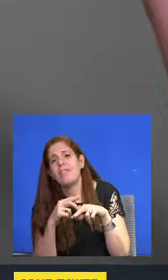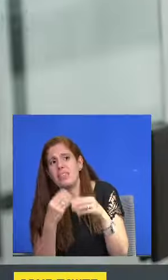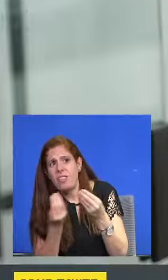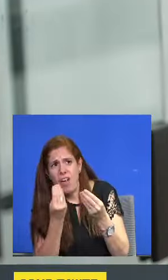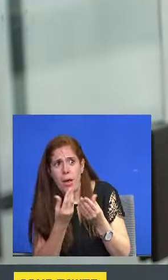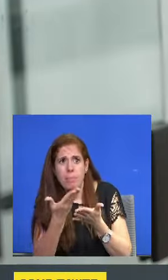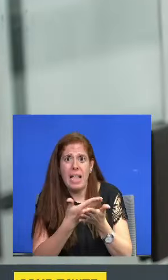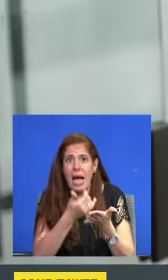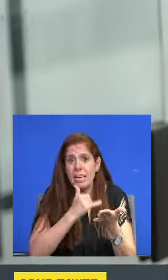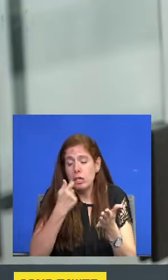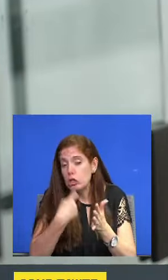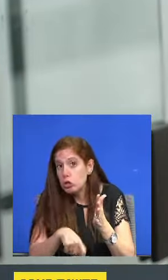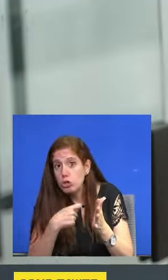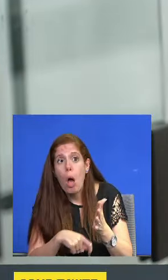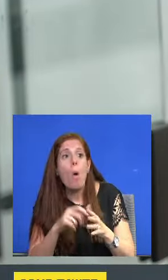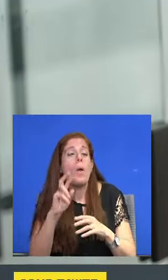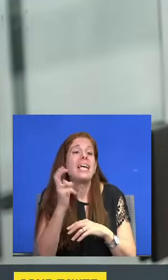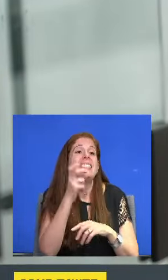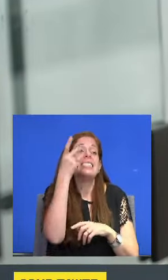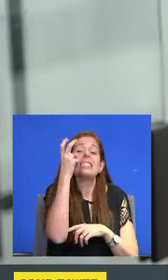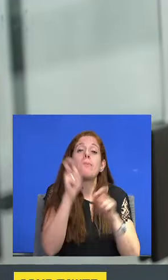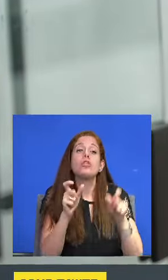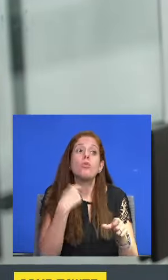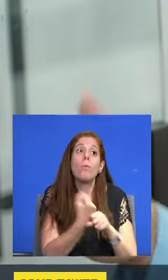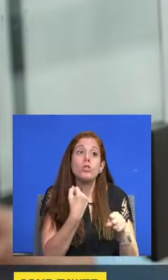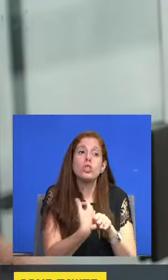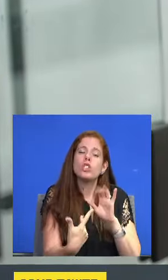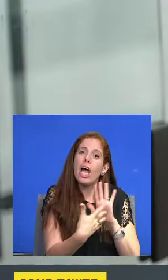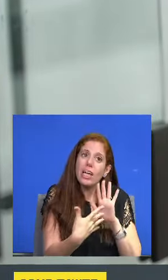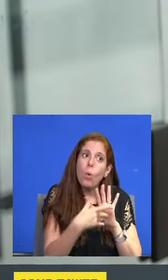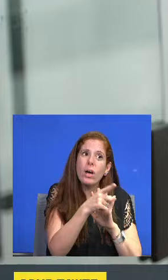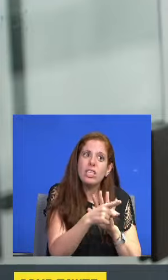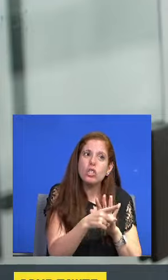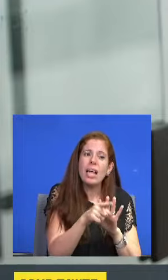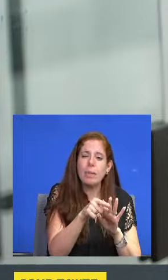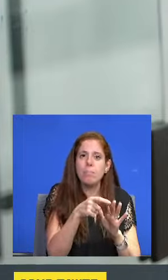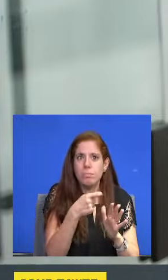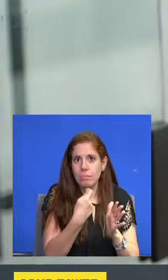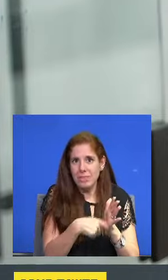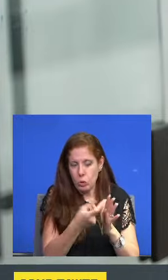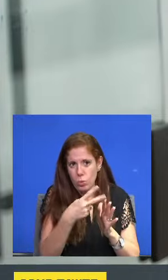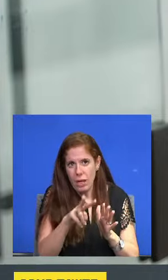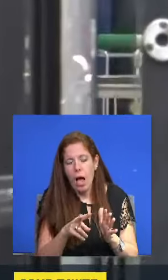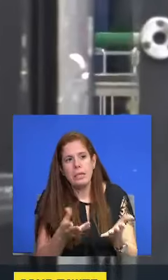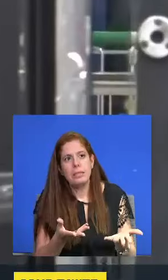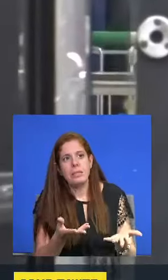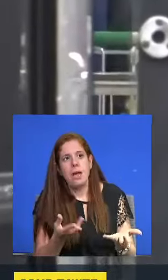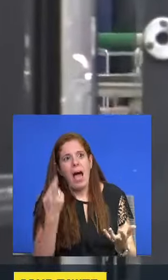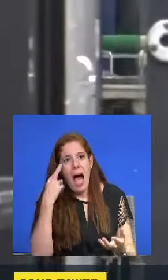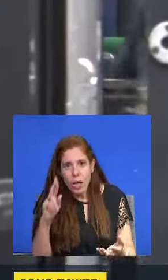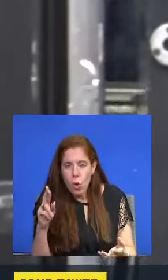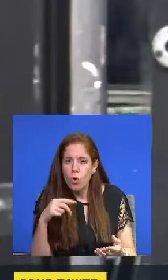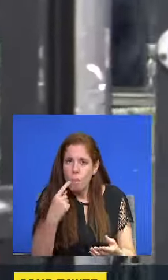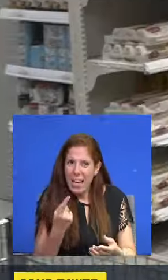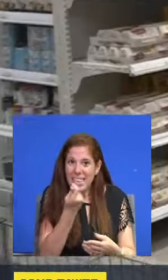הרכישה, או לגייס עכשיו 20 אנליסטים שכל מה שהם יעשו זה יחקרו כדי שתמירו יותר ויותר. אז בעצם הרעיון בא ואומר, תשקיעו את